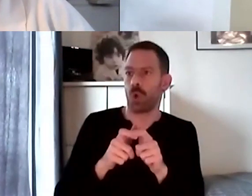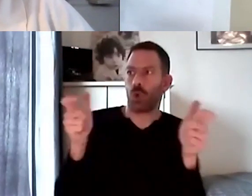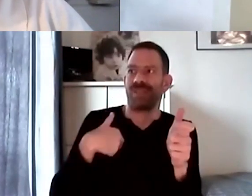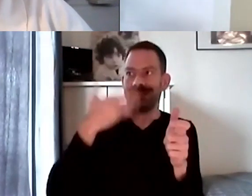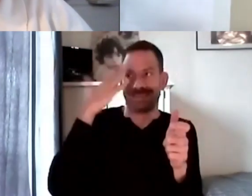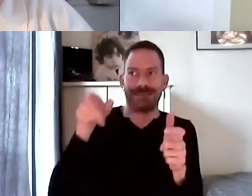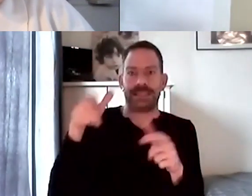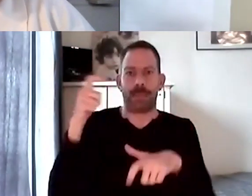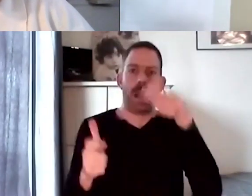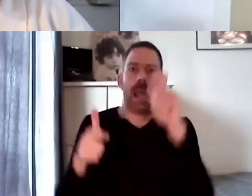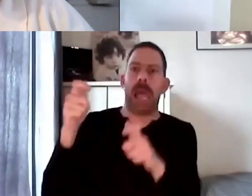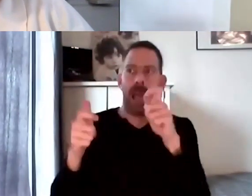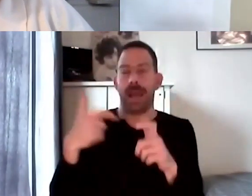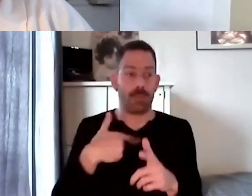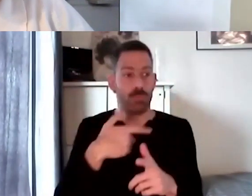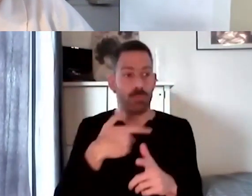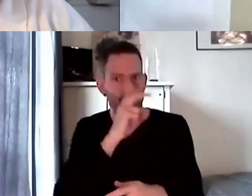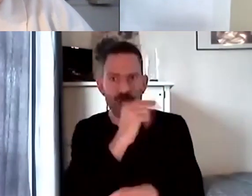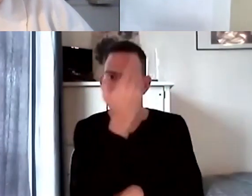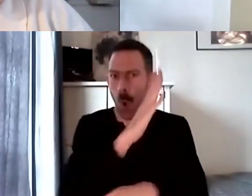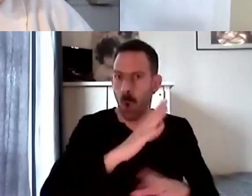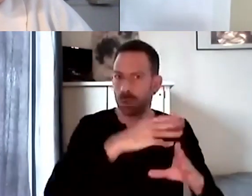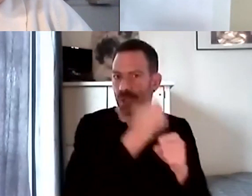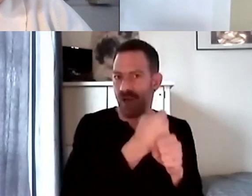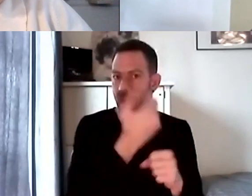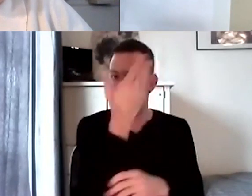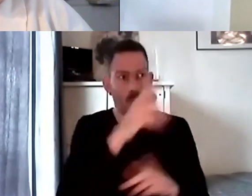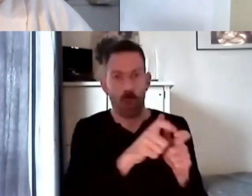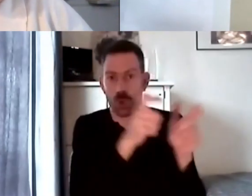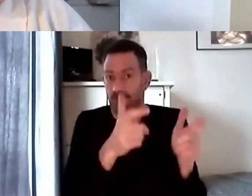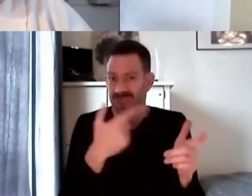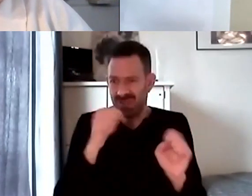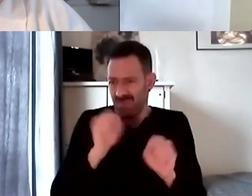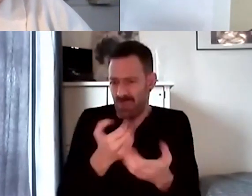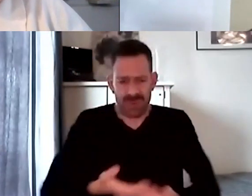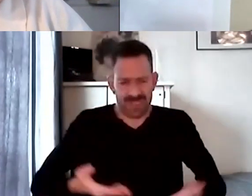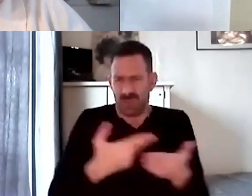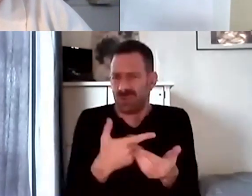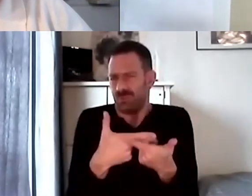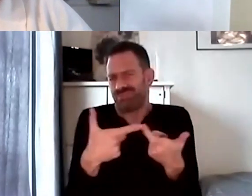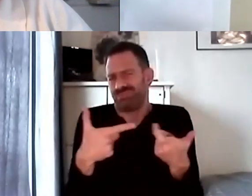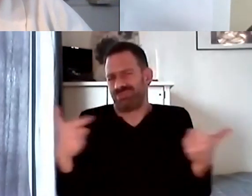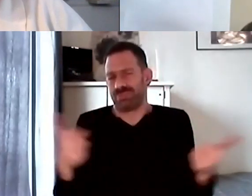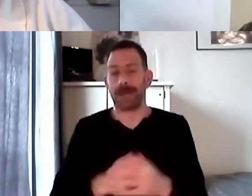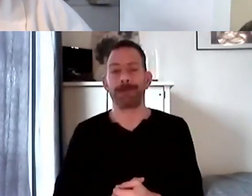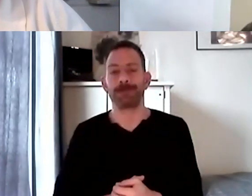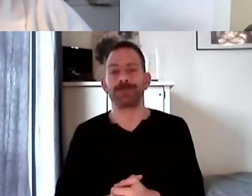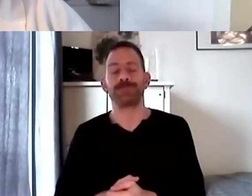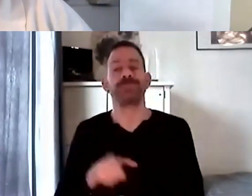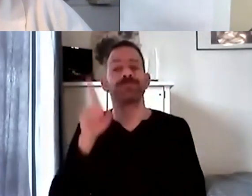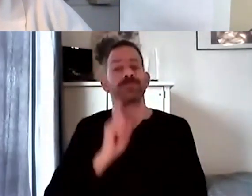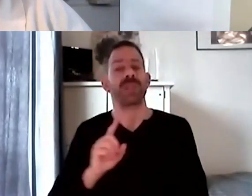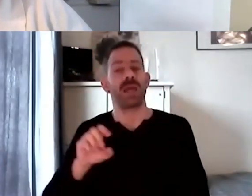chercher un poste à l'extérieur. C'est tout un tas de situations variées, hein. Alors, Sandra nous indique, bonjour, dans le cas